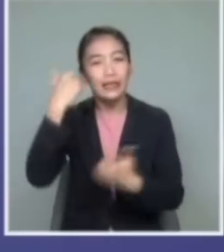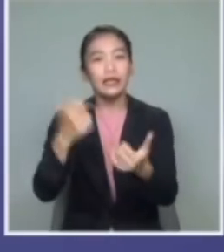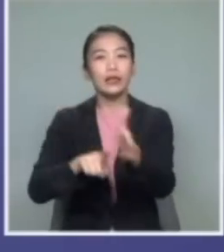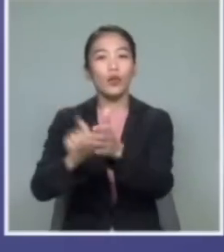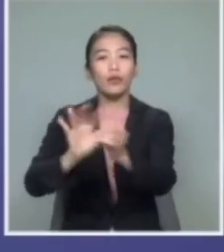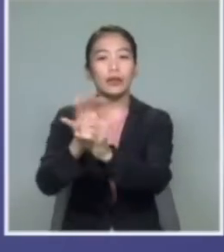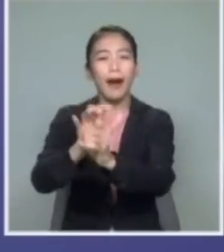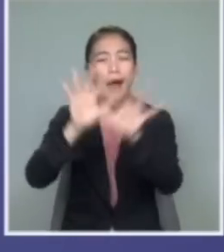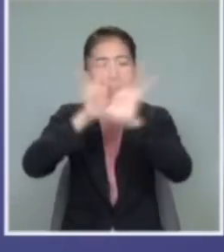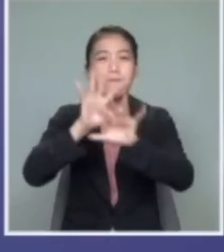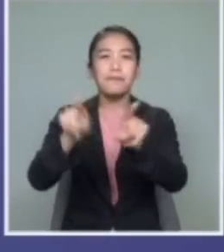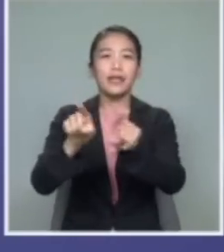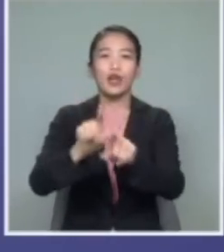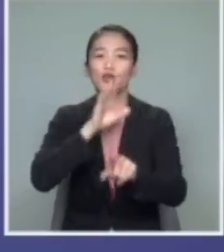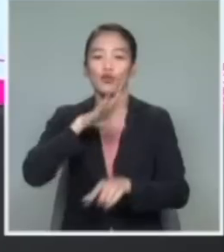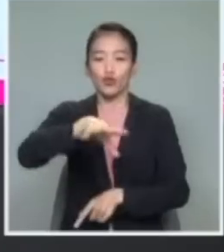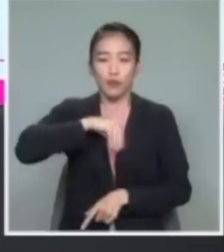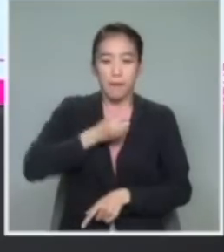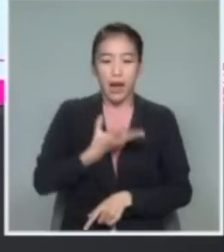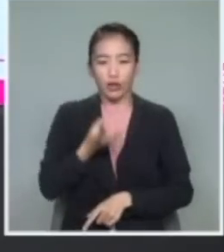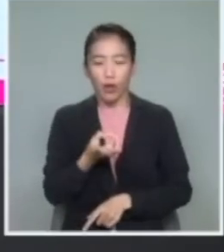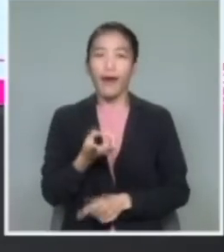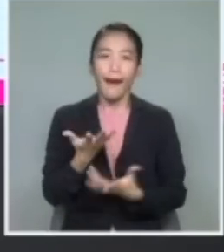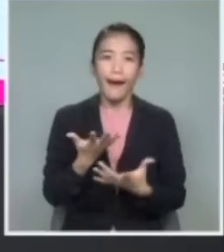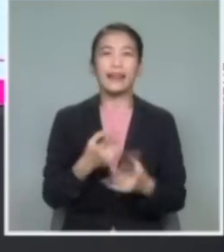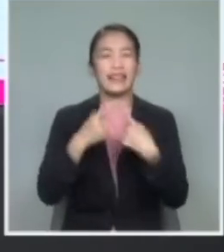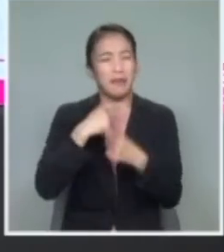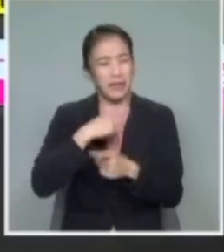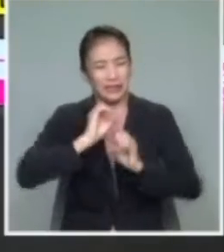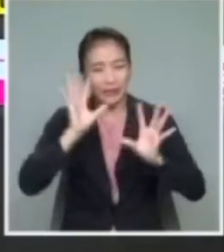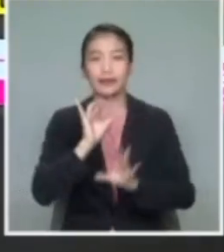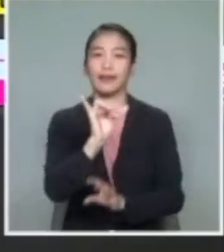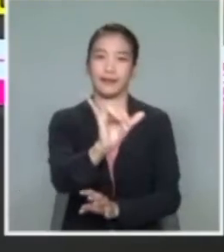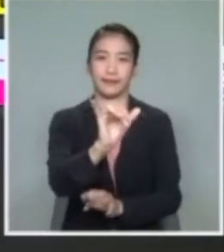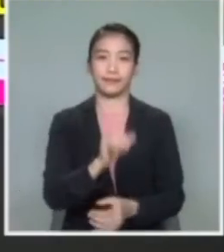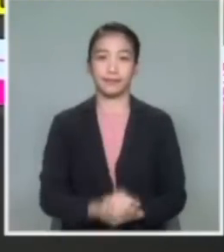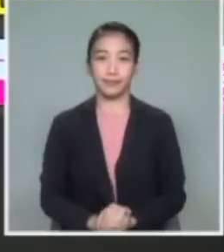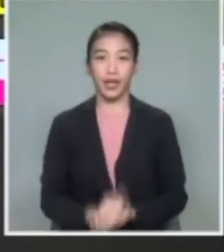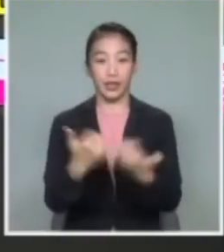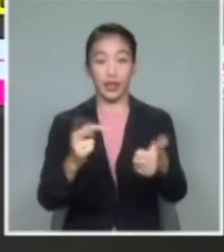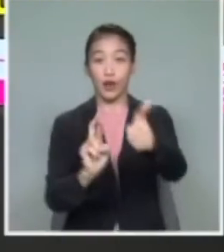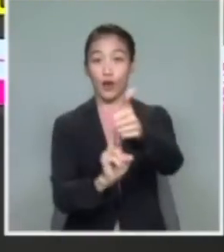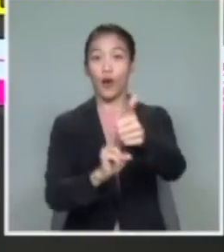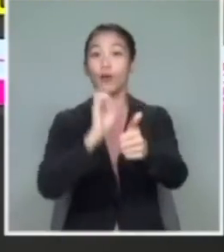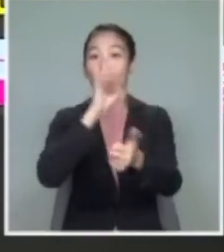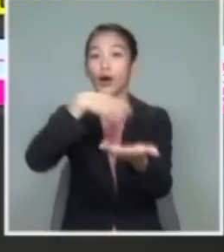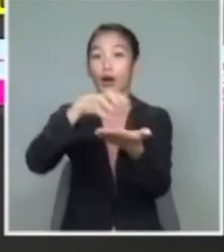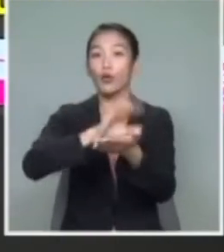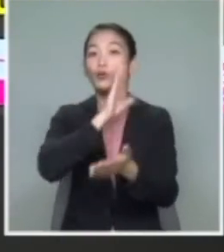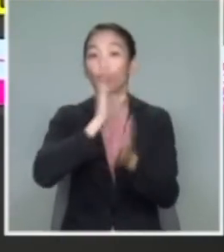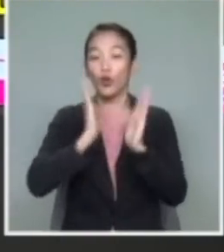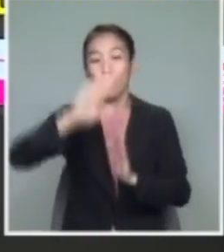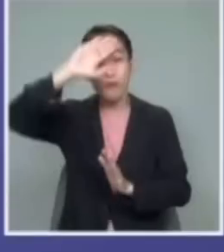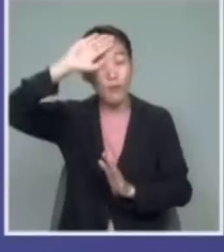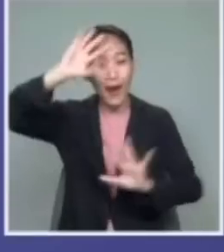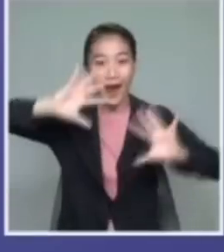นยันข้อสังเกตอันนั้นได้นะครับ รองอธิบดีกรมควบคุมโรคระบุอีกว่าผู้ป่วยจะหายดีกลับบ้านได้หลังจากมีอาการ